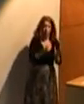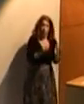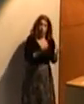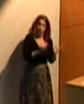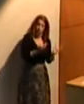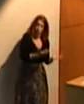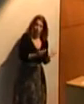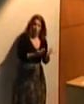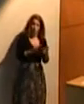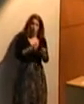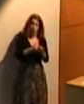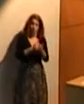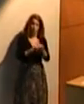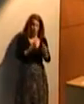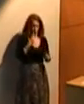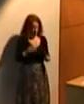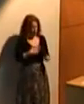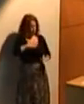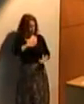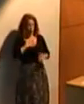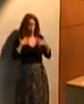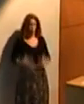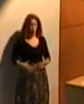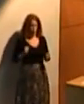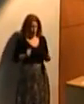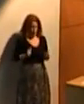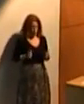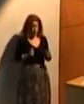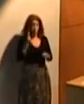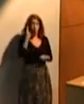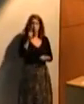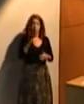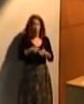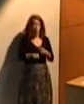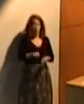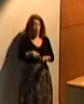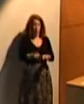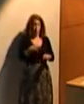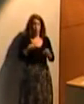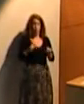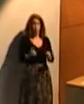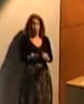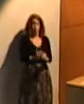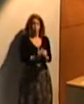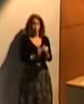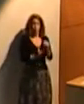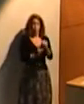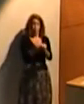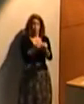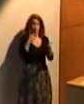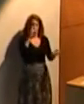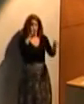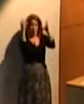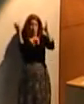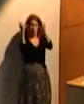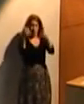de m'approprier ce que je suis moi même dans mon corps et pourquoi pas dans mes descendants pour pouvoir les construire à l'image de ce que je fais est